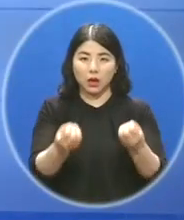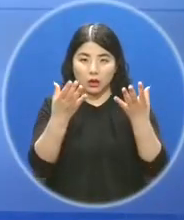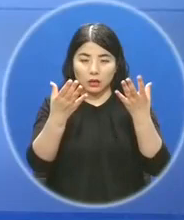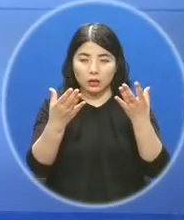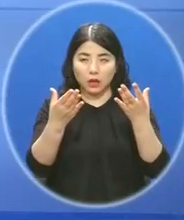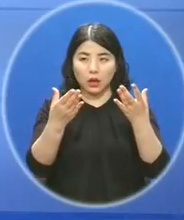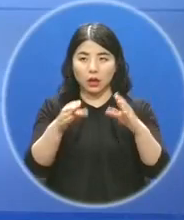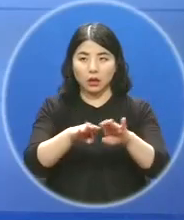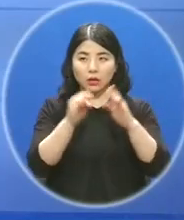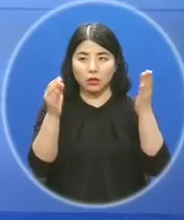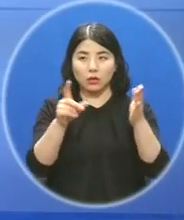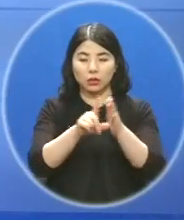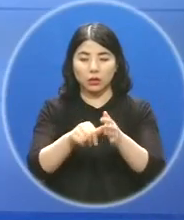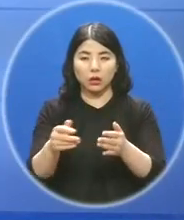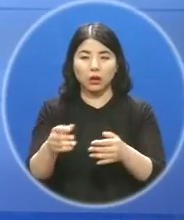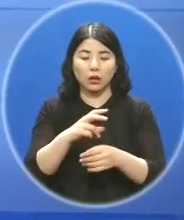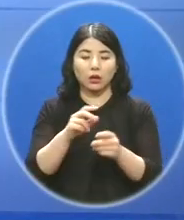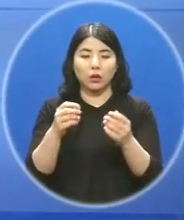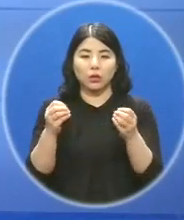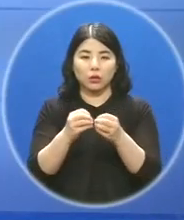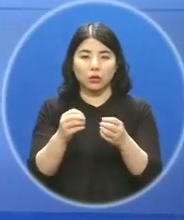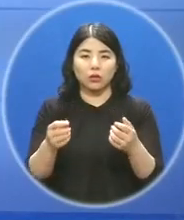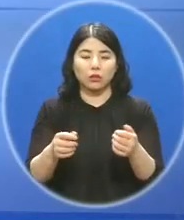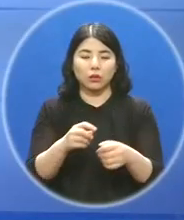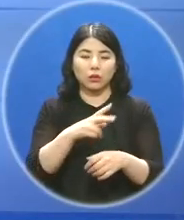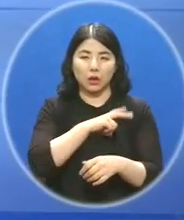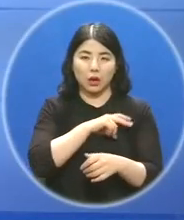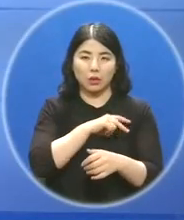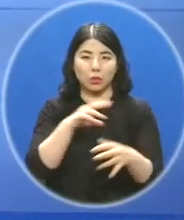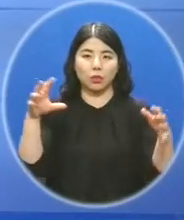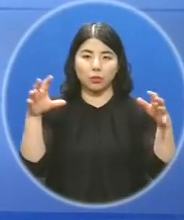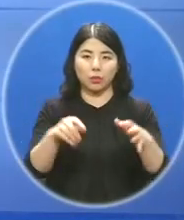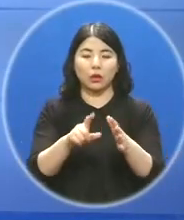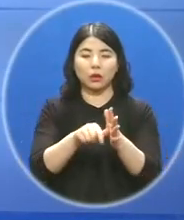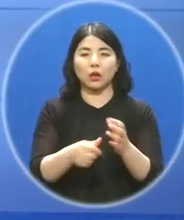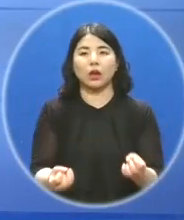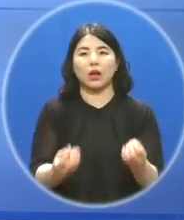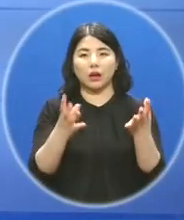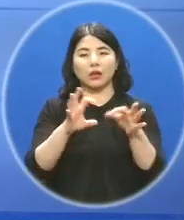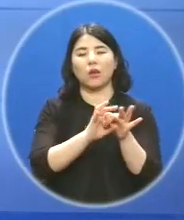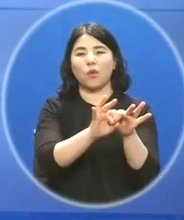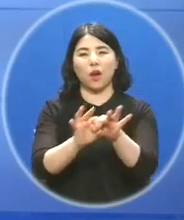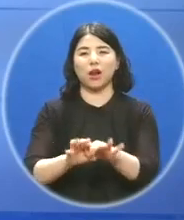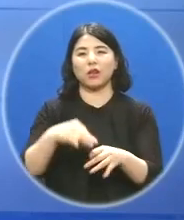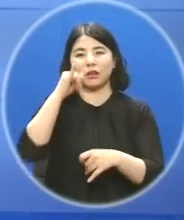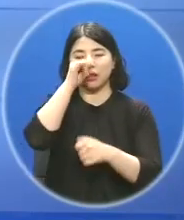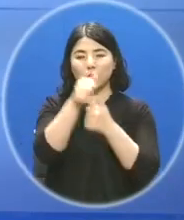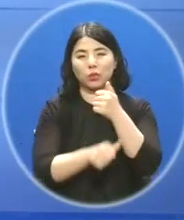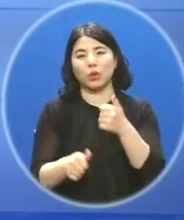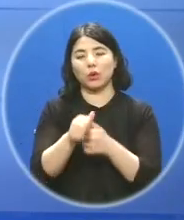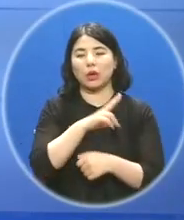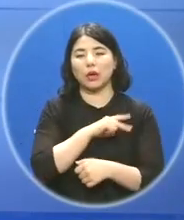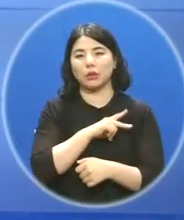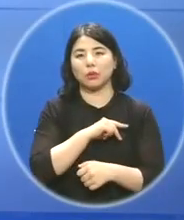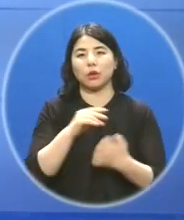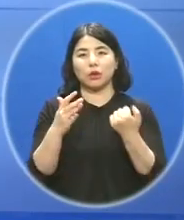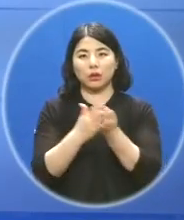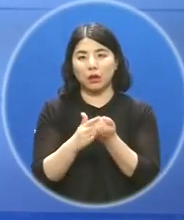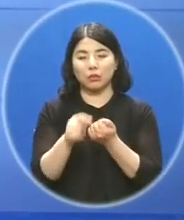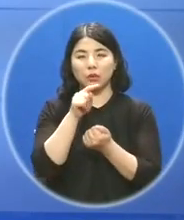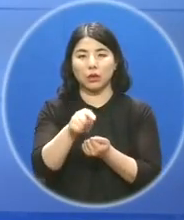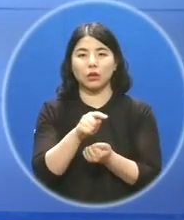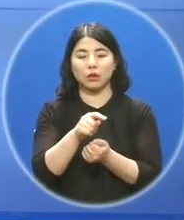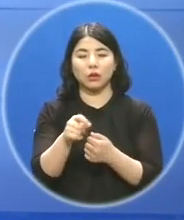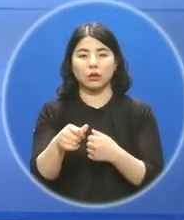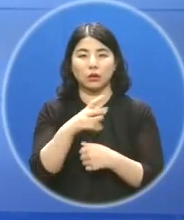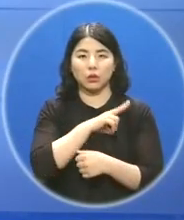그 거기에 이제 그 도의원들, 동료 의원들이 같이 왔으면 그 행사와 그 연관성이 있는 의원들입니다. 네. 그 위원회 의원들이나. 그렇기 때문에 그